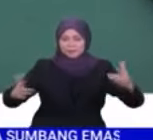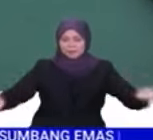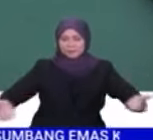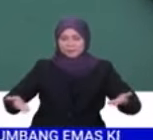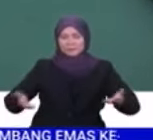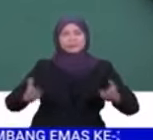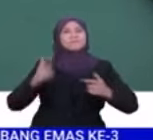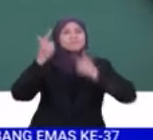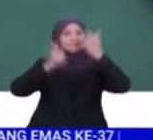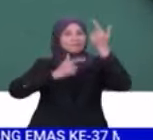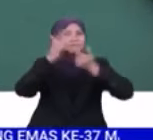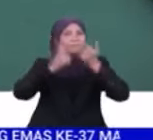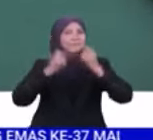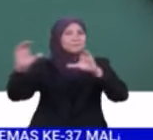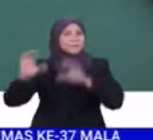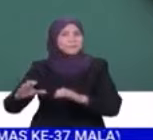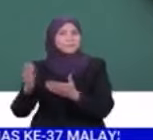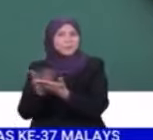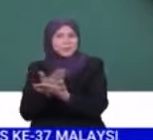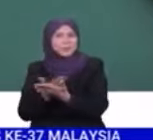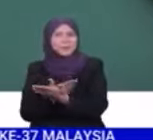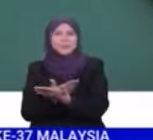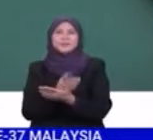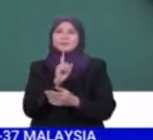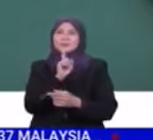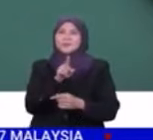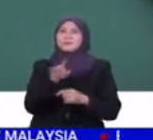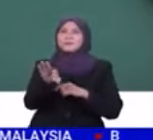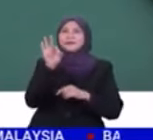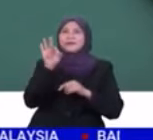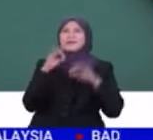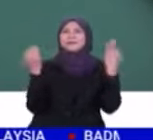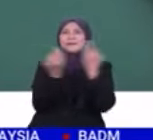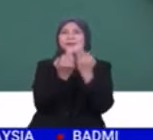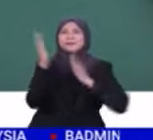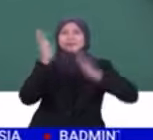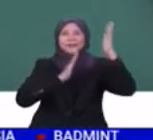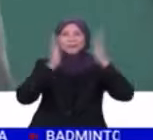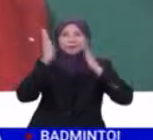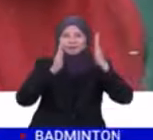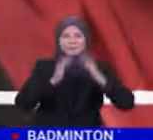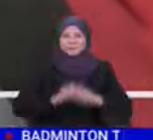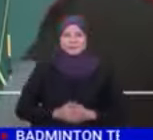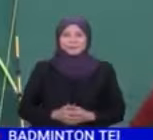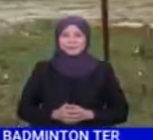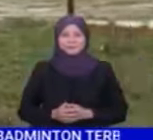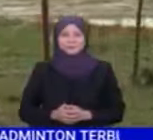tarikan produk pelancongan gaya baharu yang pastinya menjadi pilihan keluarga Malaysia.